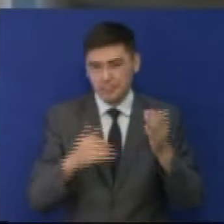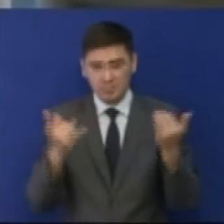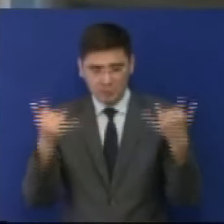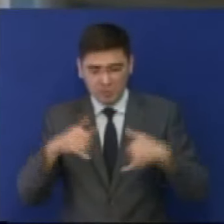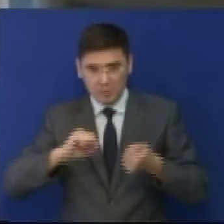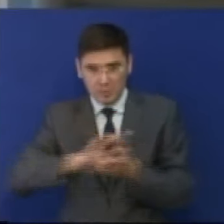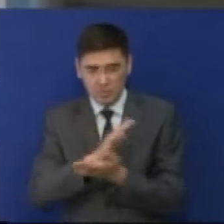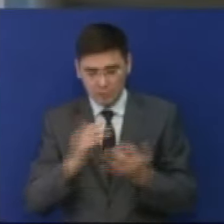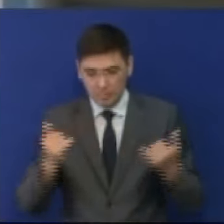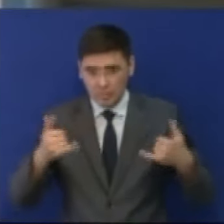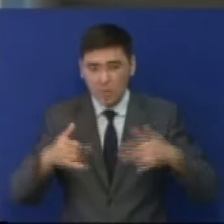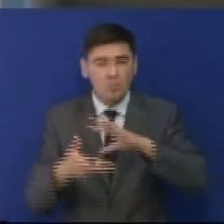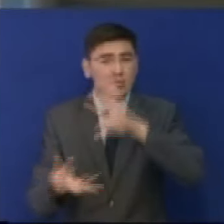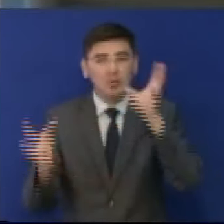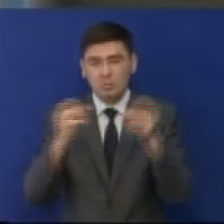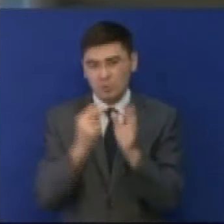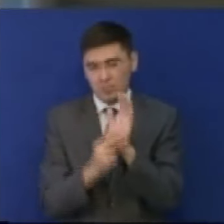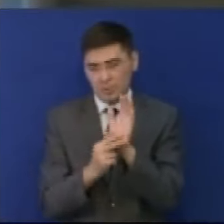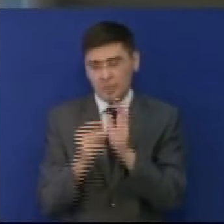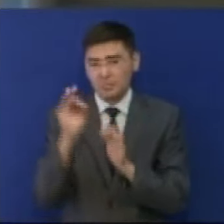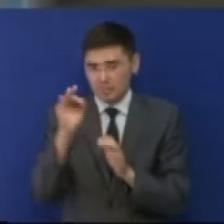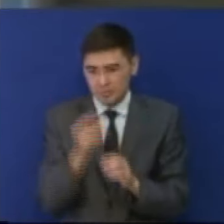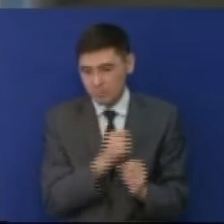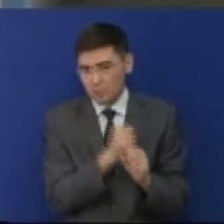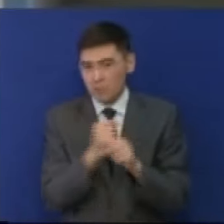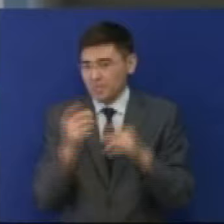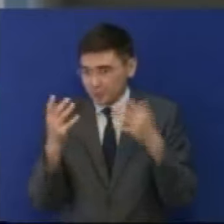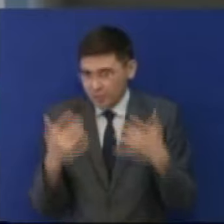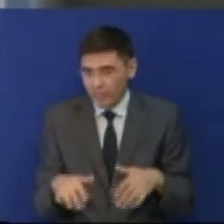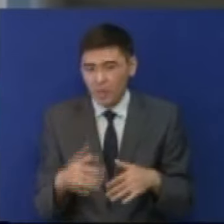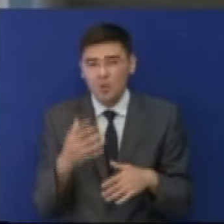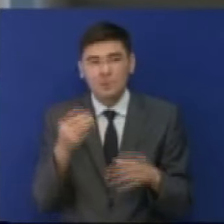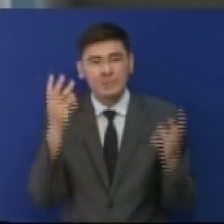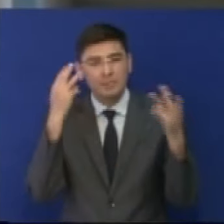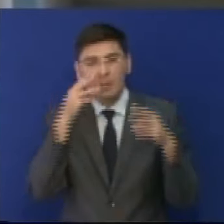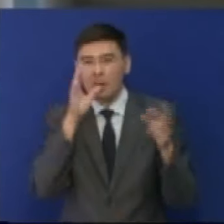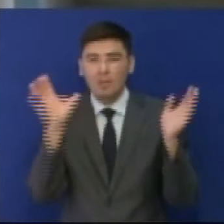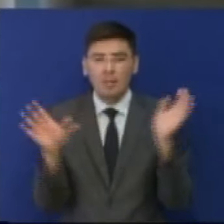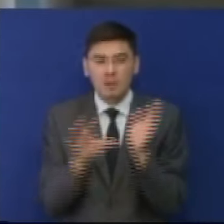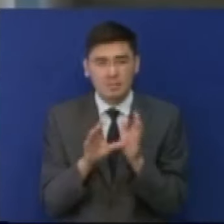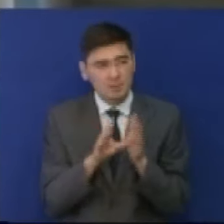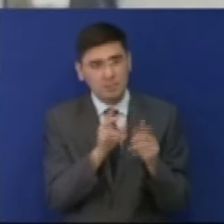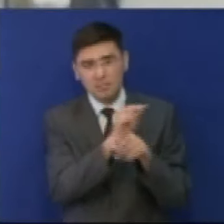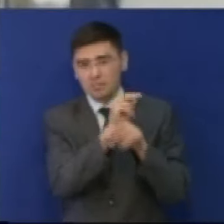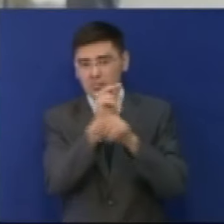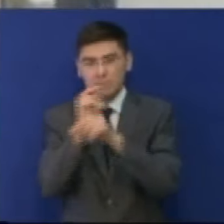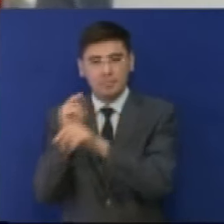сделаны примерно на 80%. Это в черновом варианте. Кроме того, проводятся современные электрические сети.